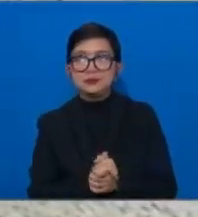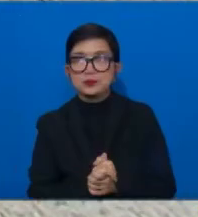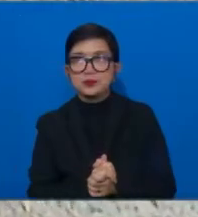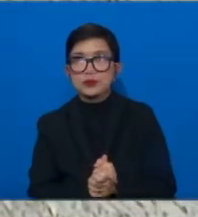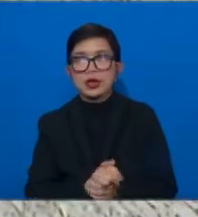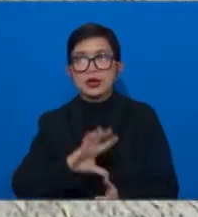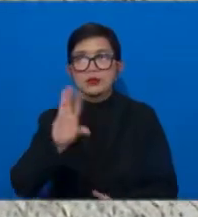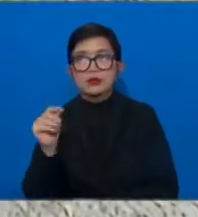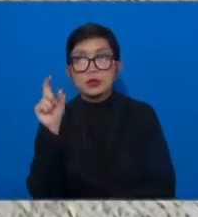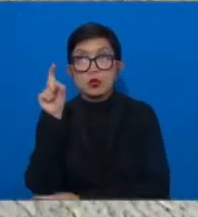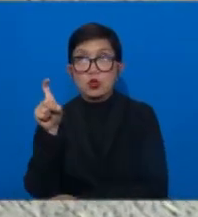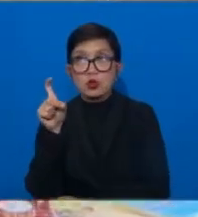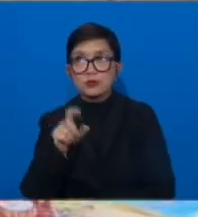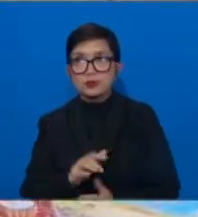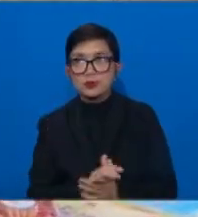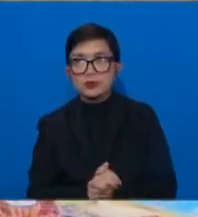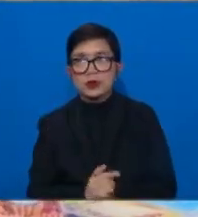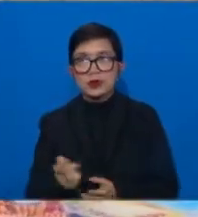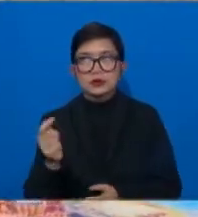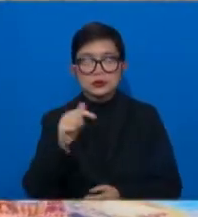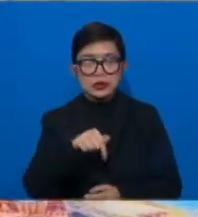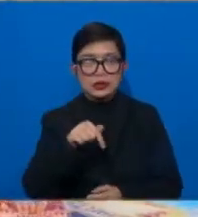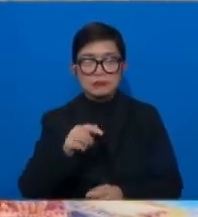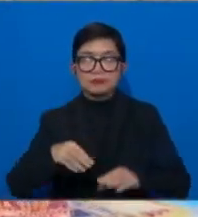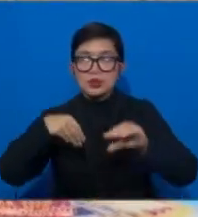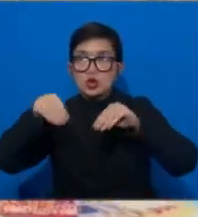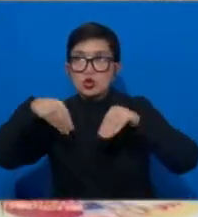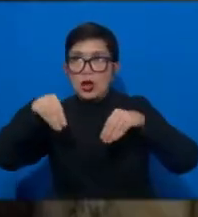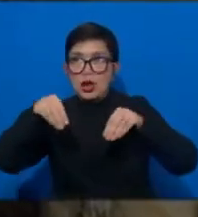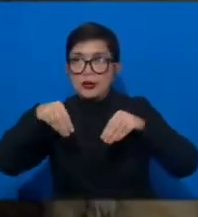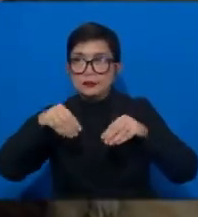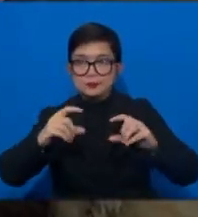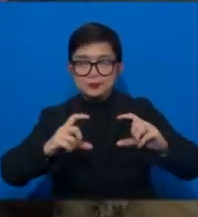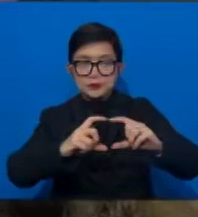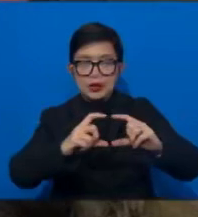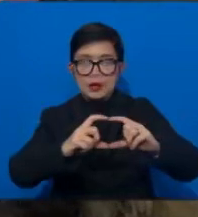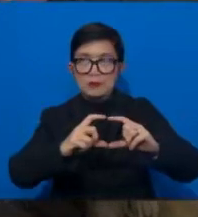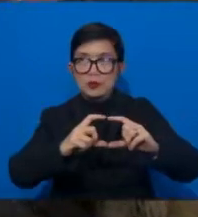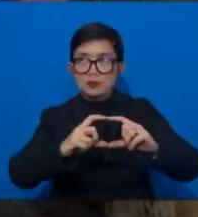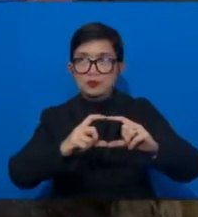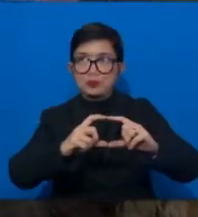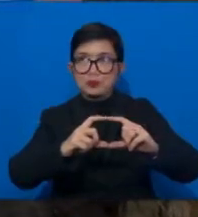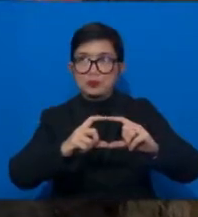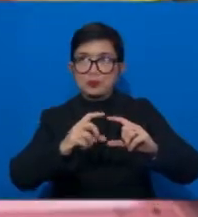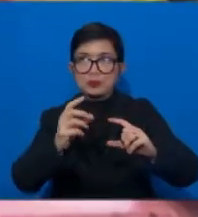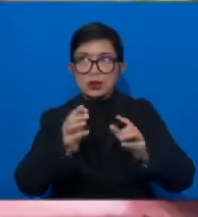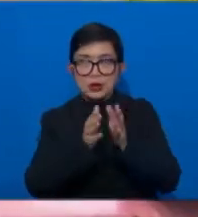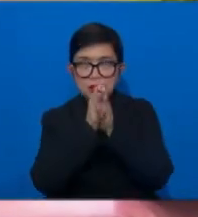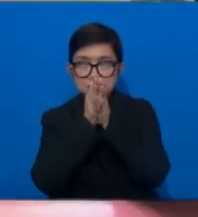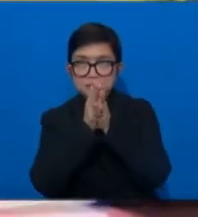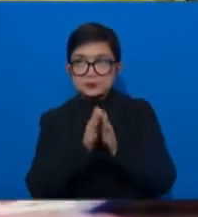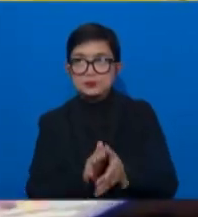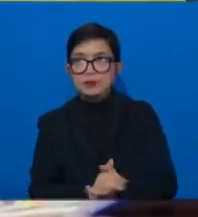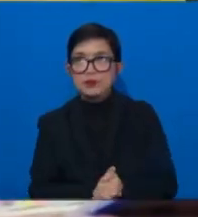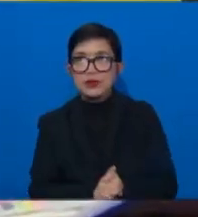dari luar Cilengsi sengaja datang untuk mencari rezeki dengan berjualan amplop lebaran. Termasuk Opik, pria asal Lewiliang ini